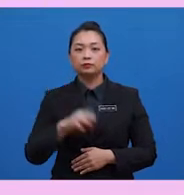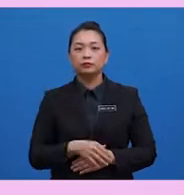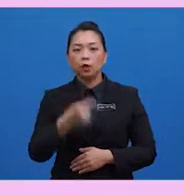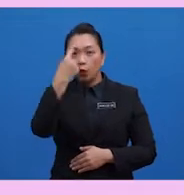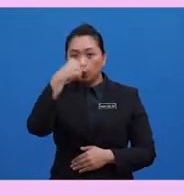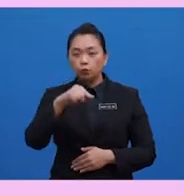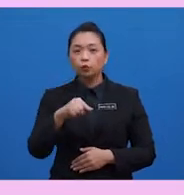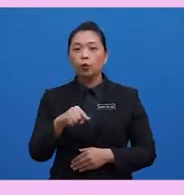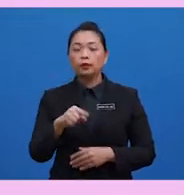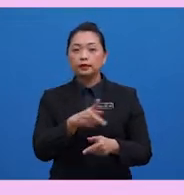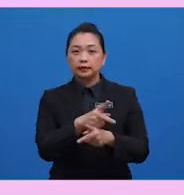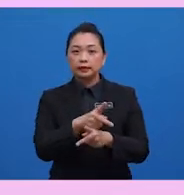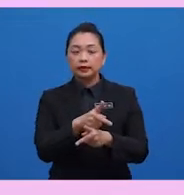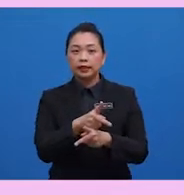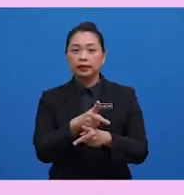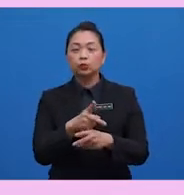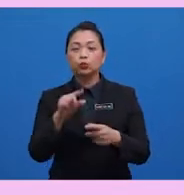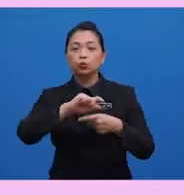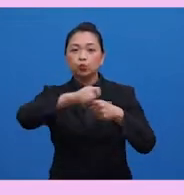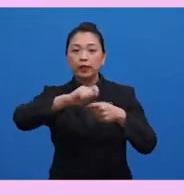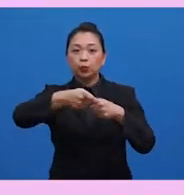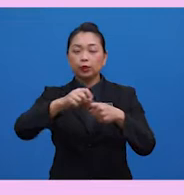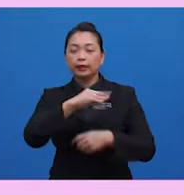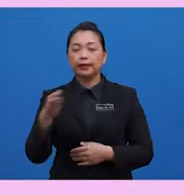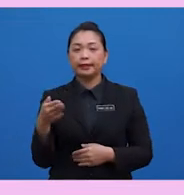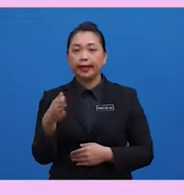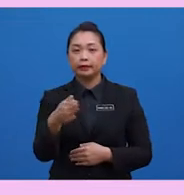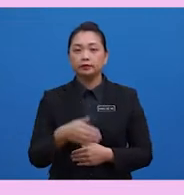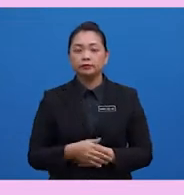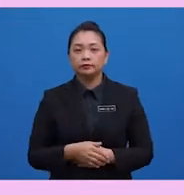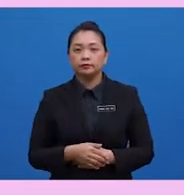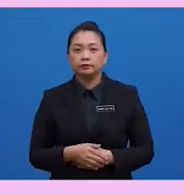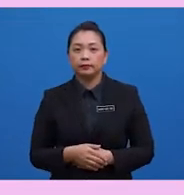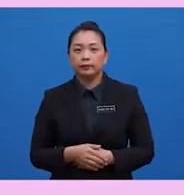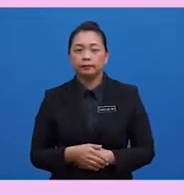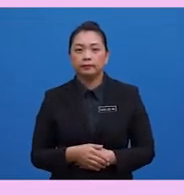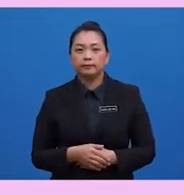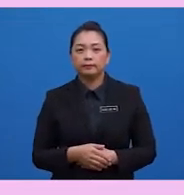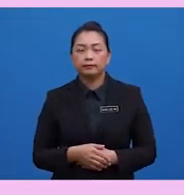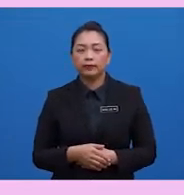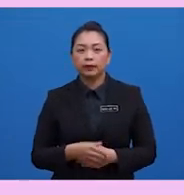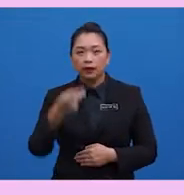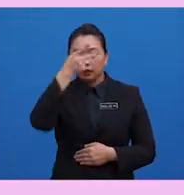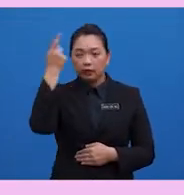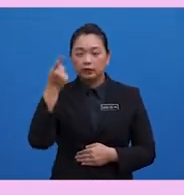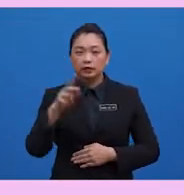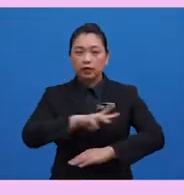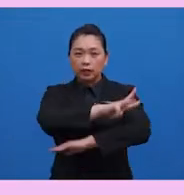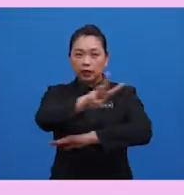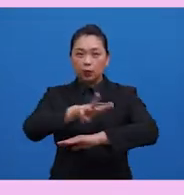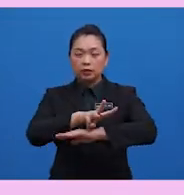udang dan ikan. Keadaan ini akan melupuskan ekosistem hutan bakau kerana kawasan